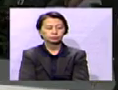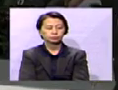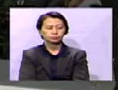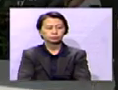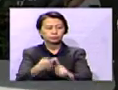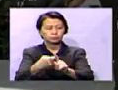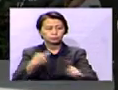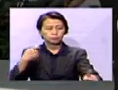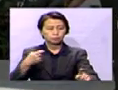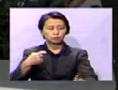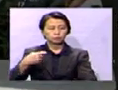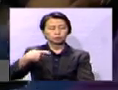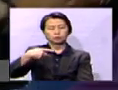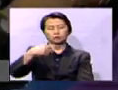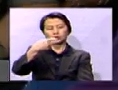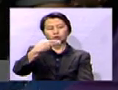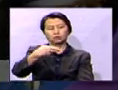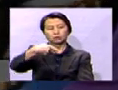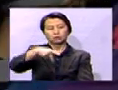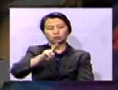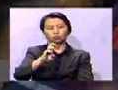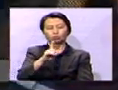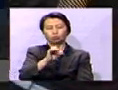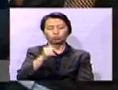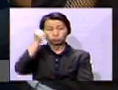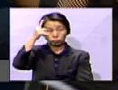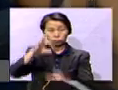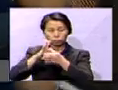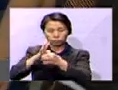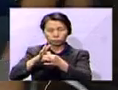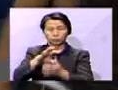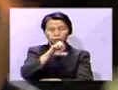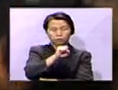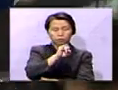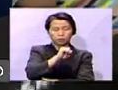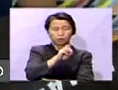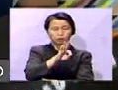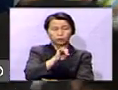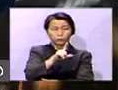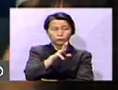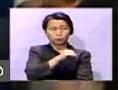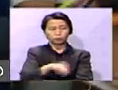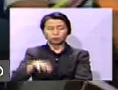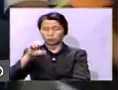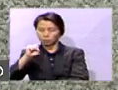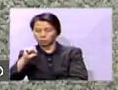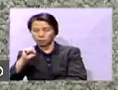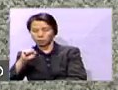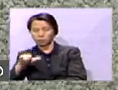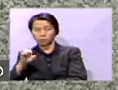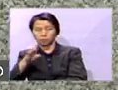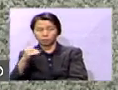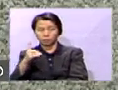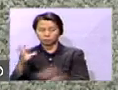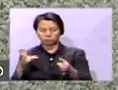Dari arena Petong, Pudu Ulu pula, persefahaman gandingan Saiful Bahri Musmin dan Said Akmal Fikri Said